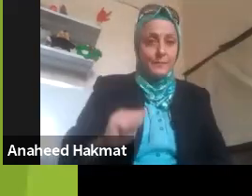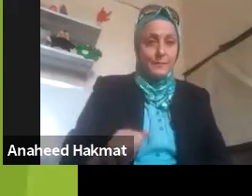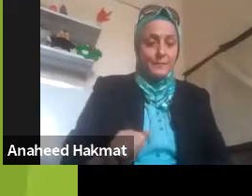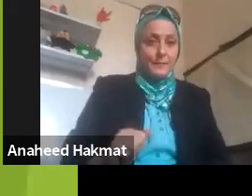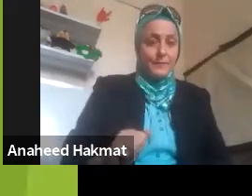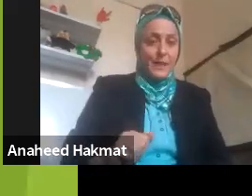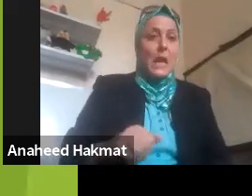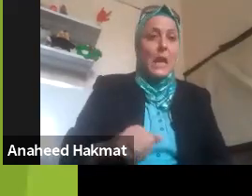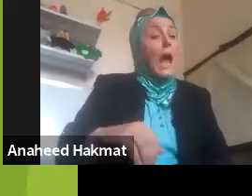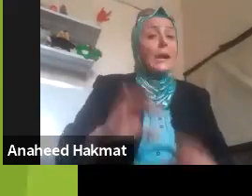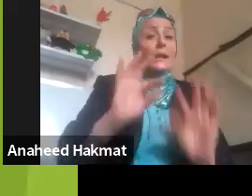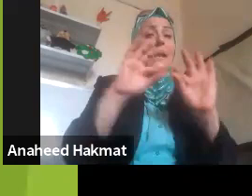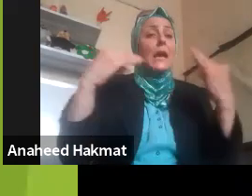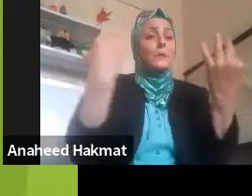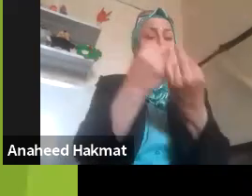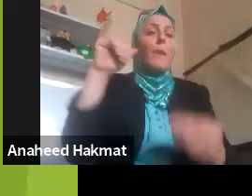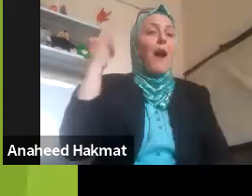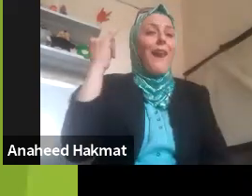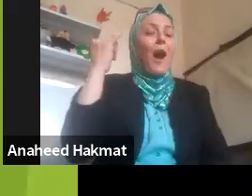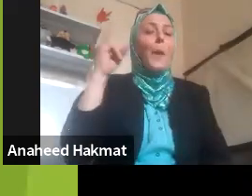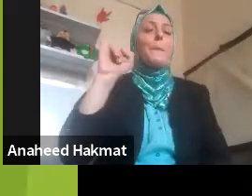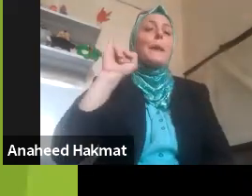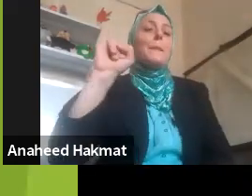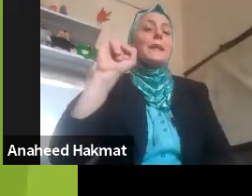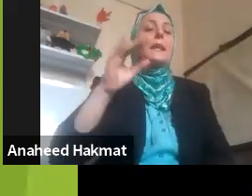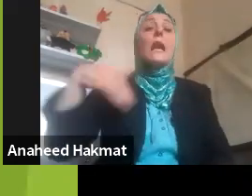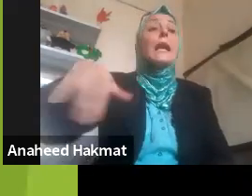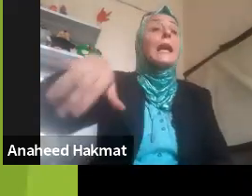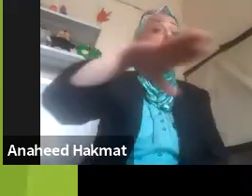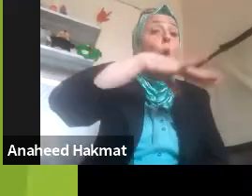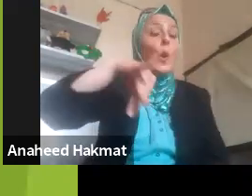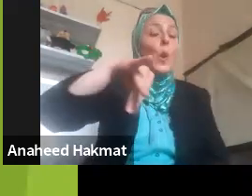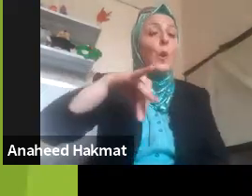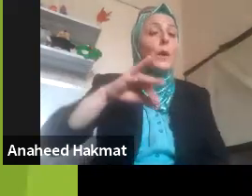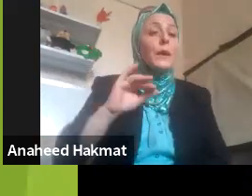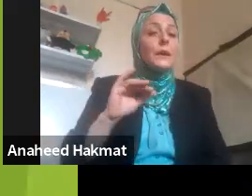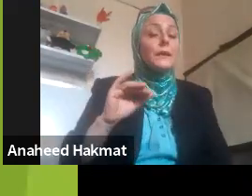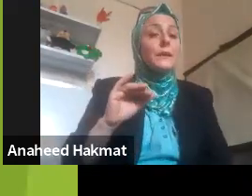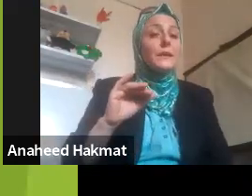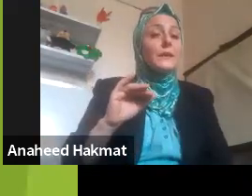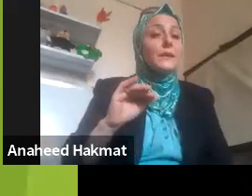المجتمع العربي المدني العربي ككل يعني